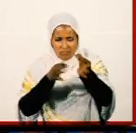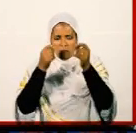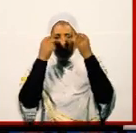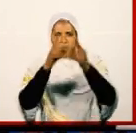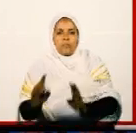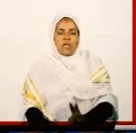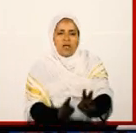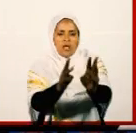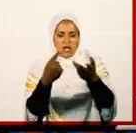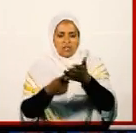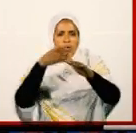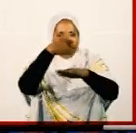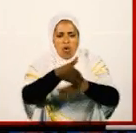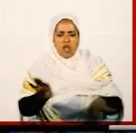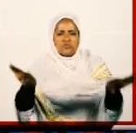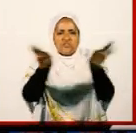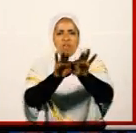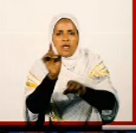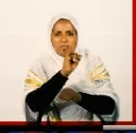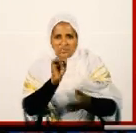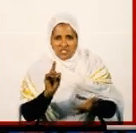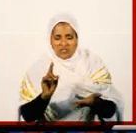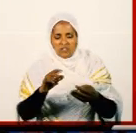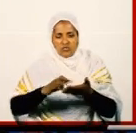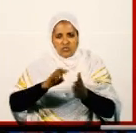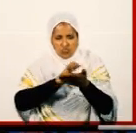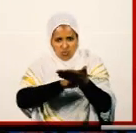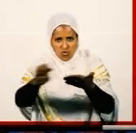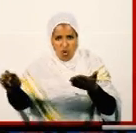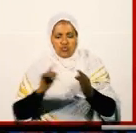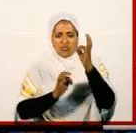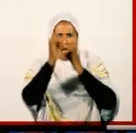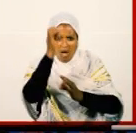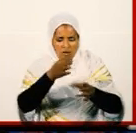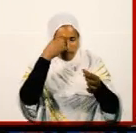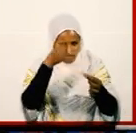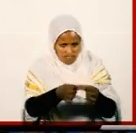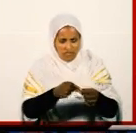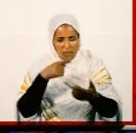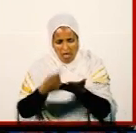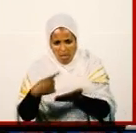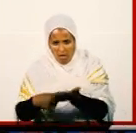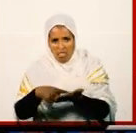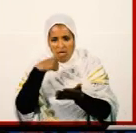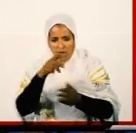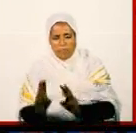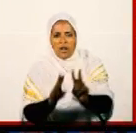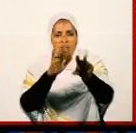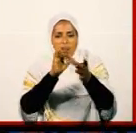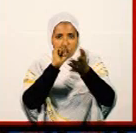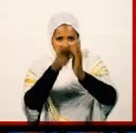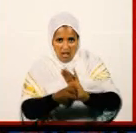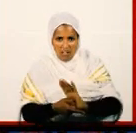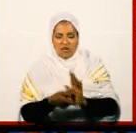እንዲረዱ በሚገባቸው መልኩ ከዚያ በኋላ ምን ያስፈልገዋል እንደተባለውም የቅዱሳኑን ገድል እያዘከሩላቸው እየነገሯቸው